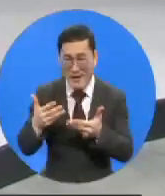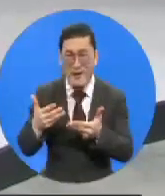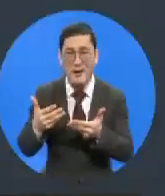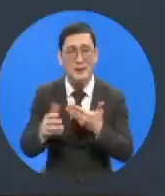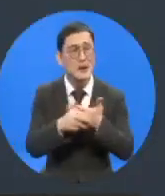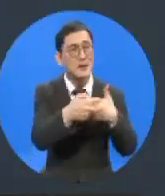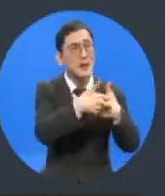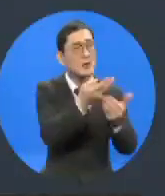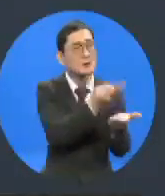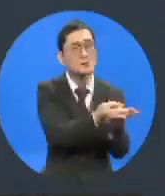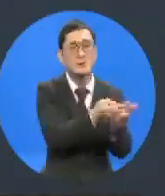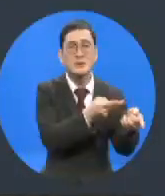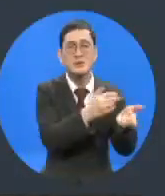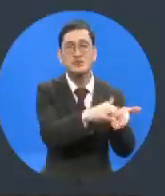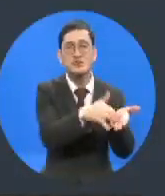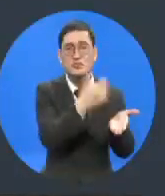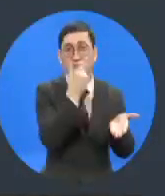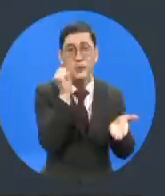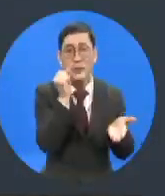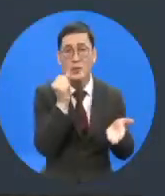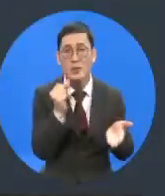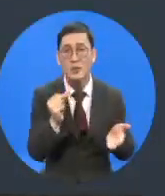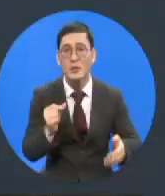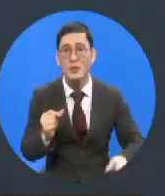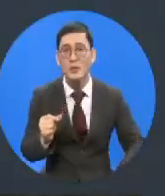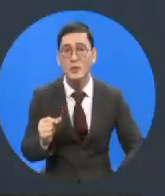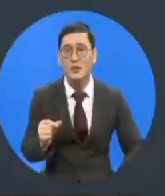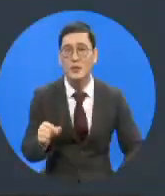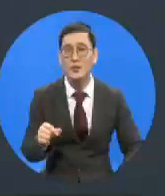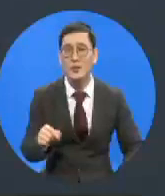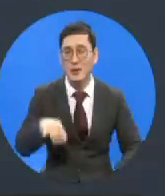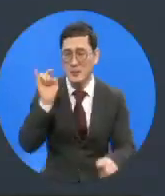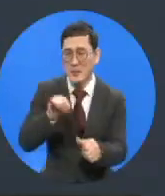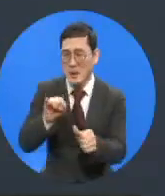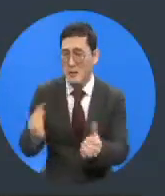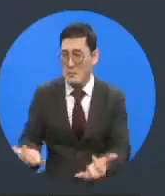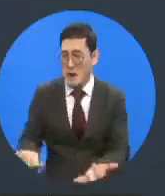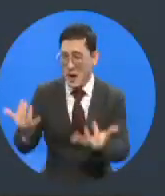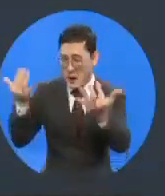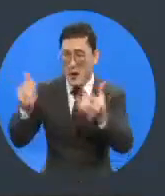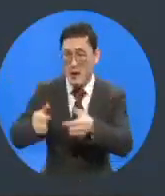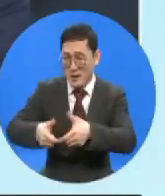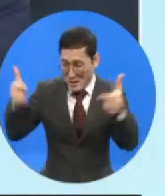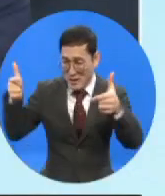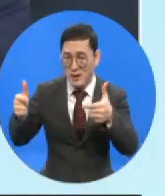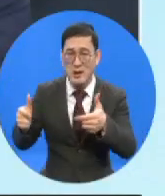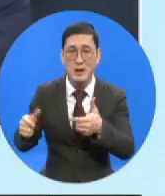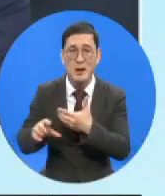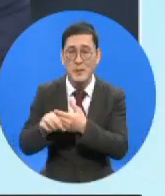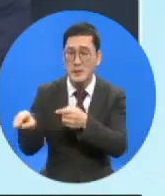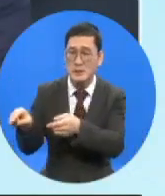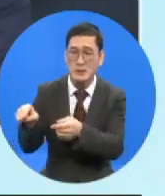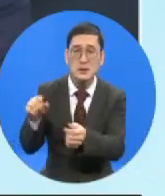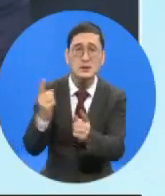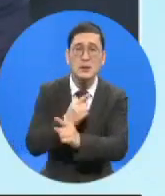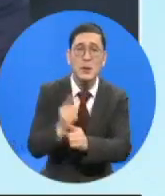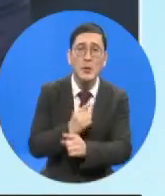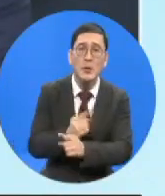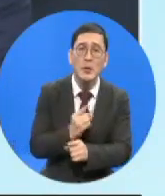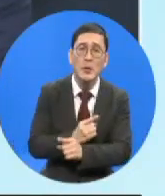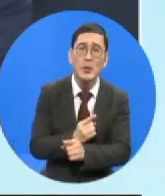없는데 우리 의료 체계가 뭐 위험하다 이렇게 혼란스럽다는 상황에서 이 의료 체계가 혹시 이거를 다 담을 수 있는 그릇이 되느냐